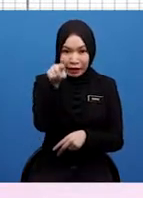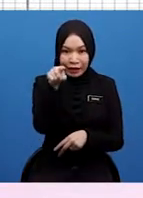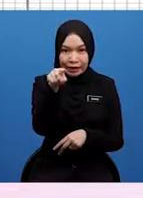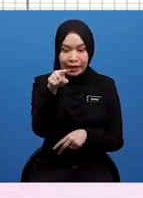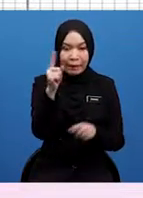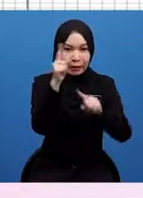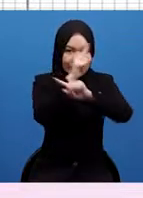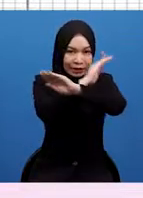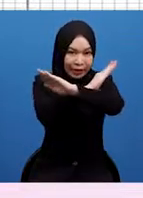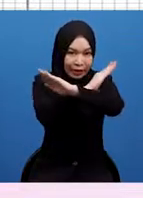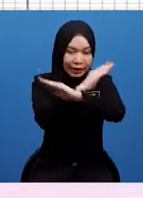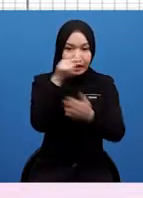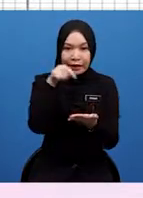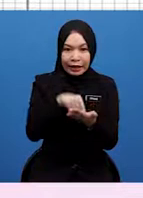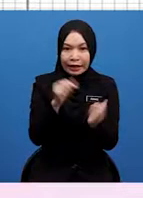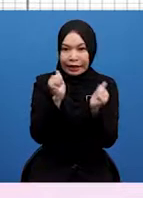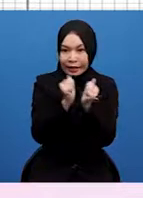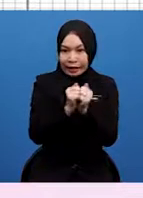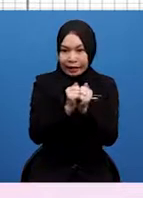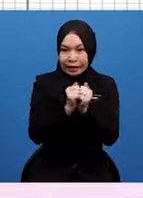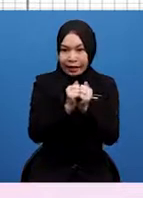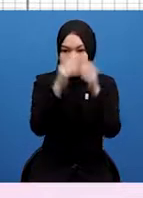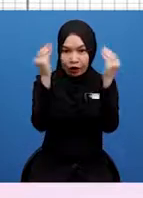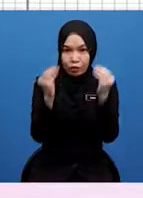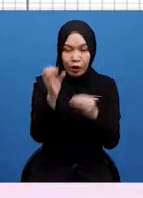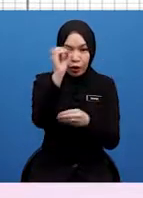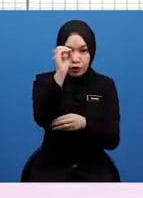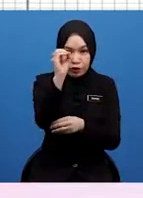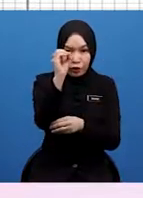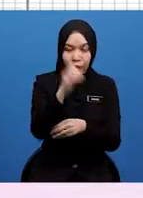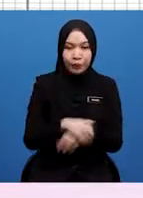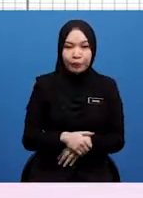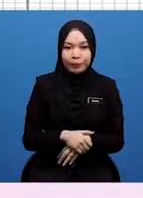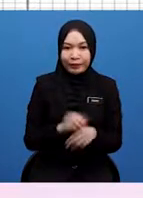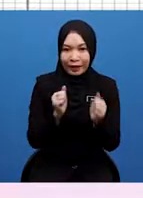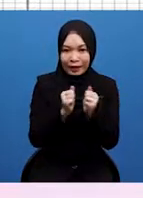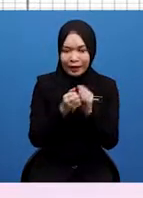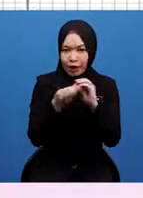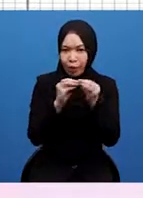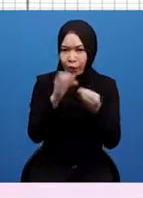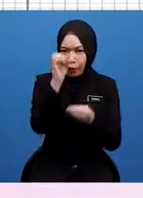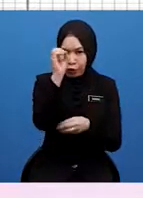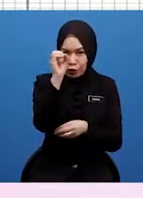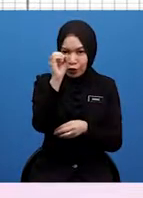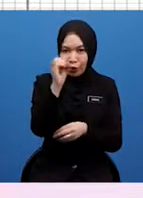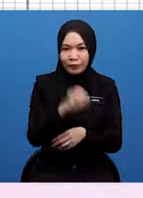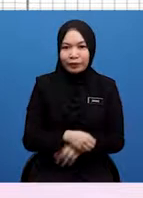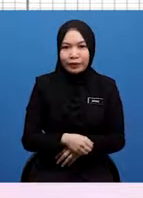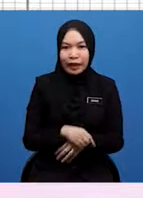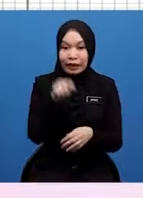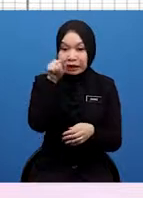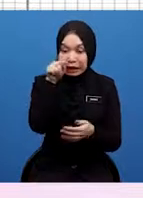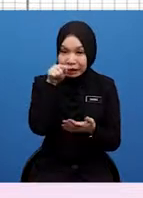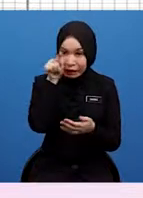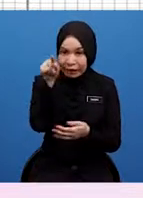dengan nilai kosong. Titik origin ini sangat penting ya, pelajar-pelajar, kerana titik ini